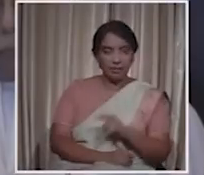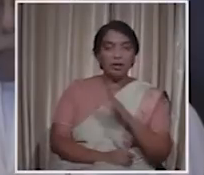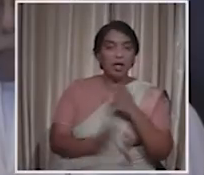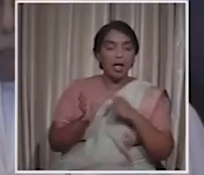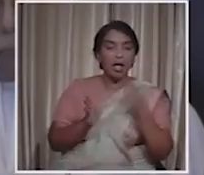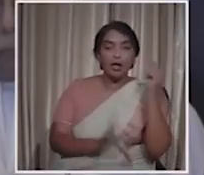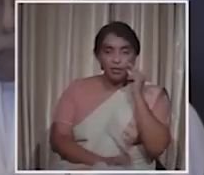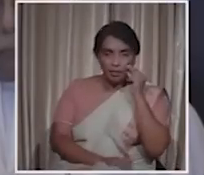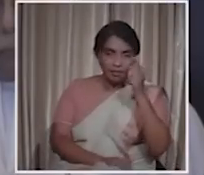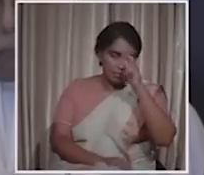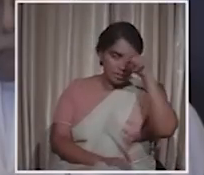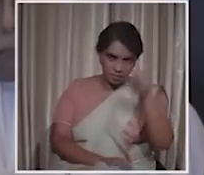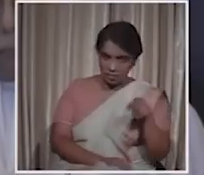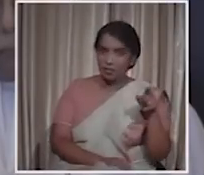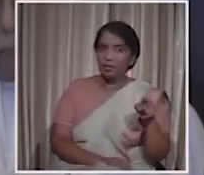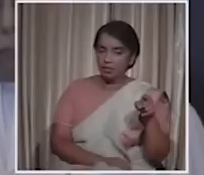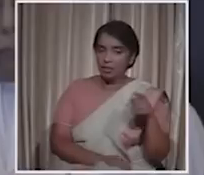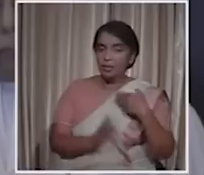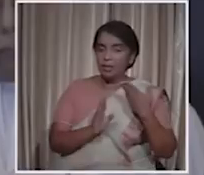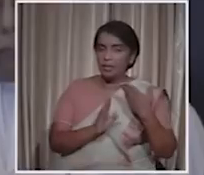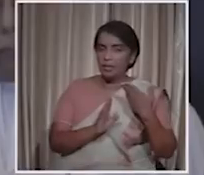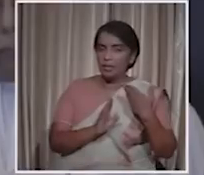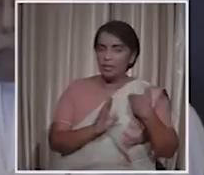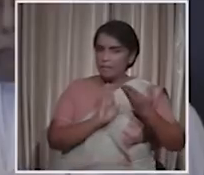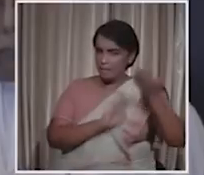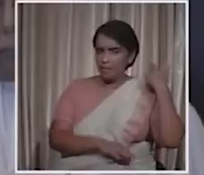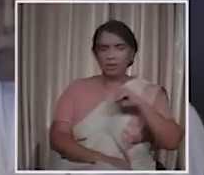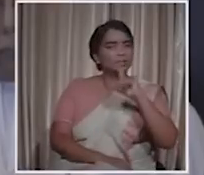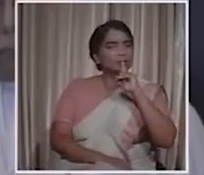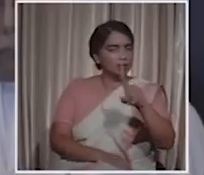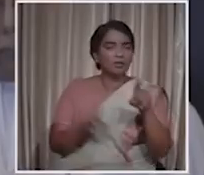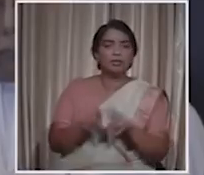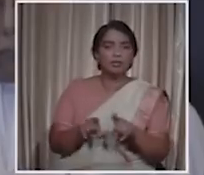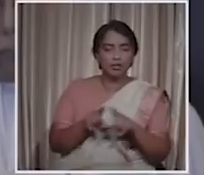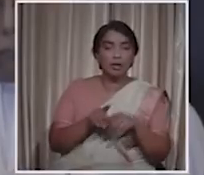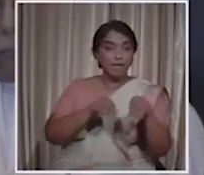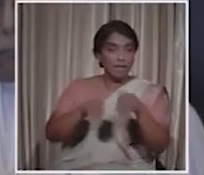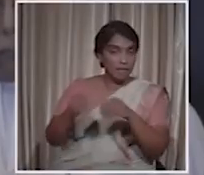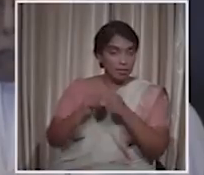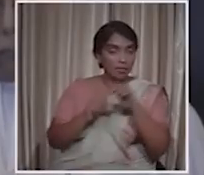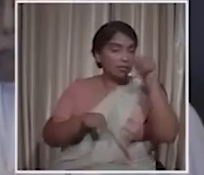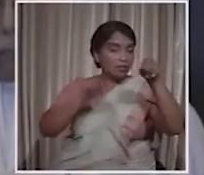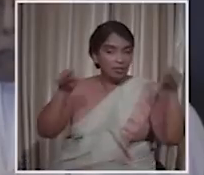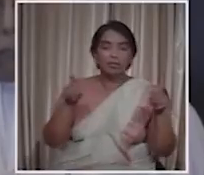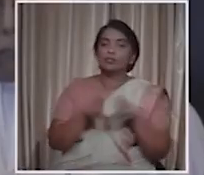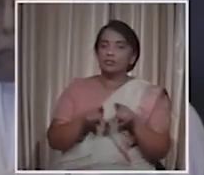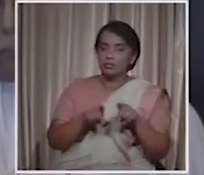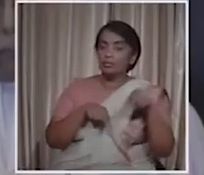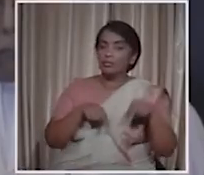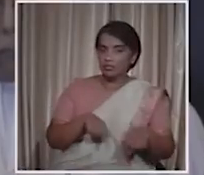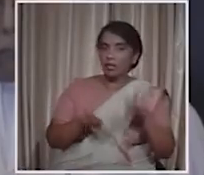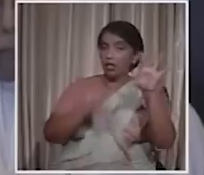අනුර කුමා දිසානායක මන්ත්‍රීතුමා පසුගියදා ප්‍රකාශ කර පරිදි වගා කළ යුතු ස්ථාන පවා මේ වන විට